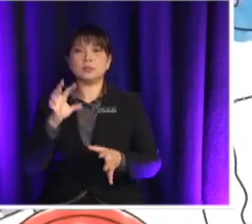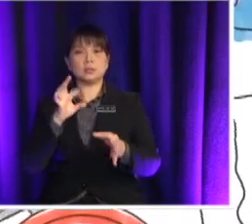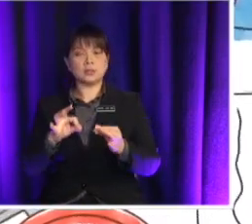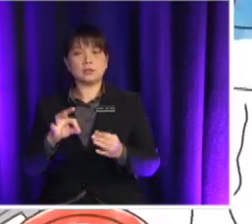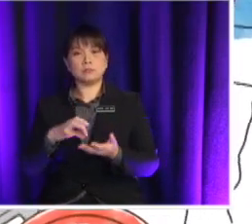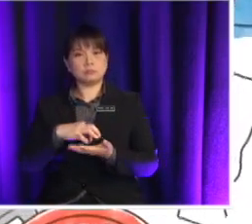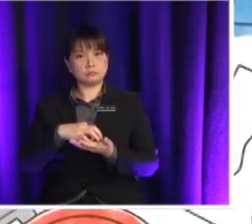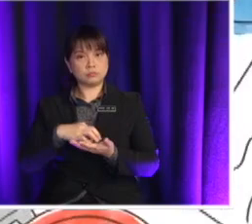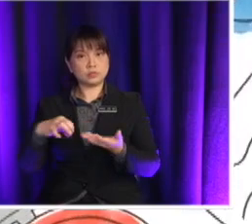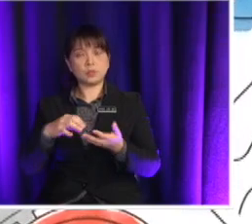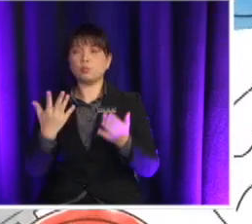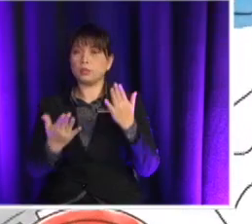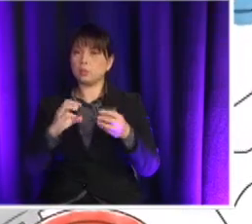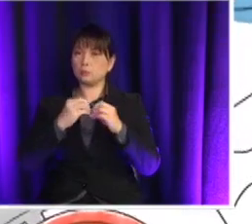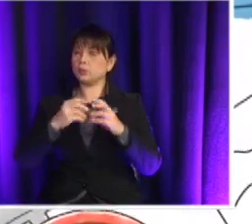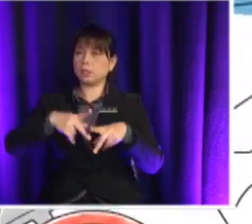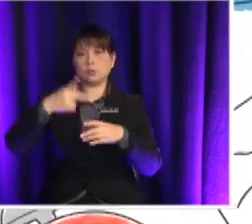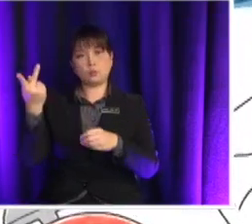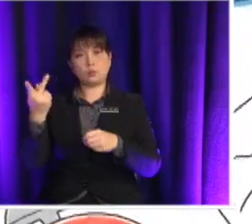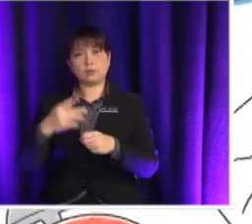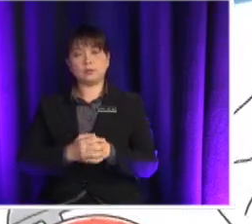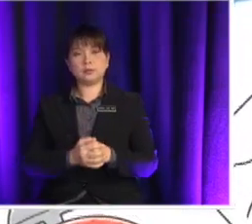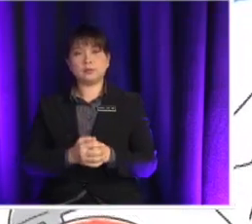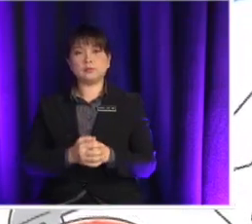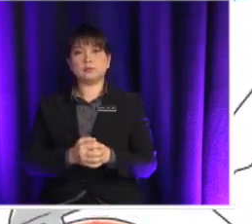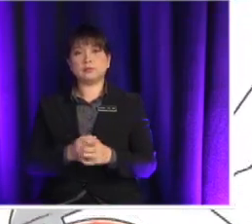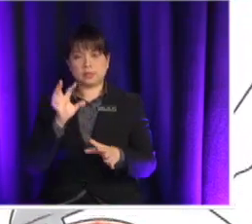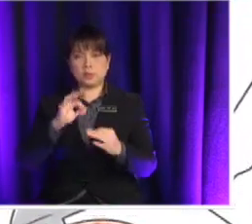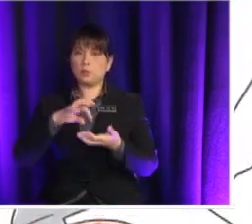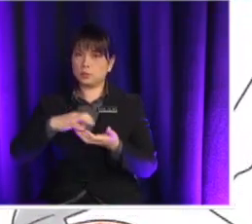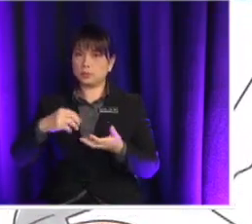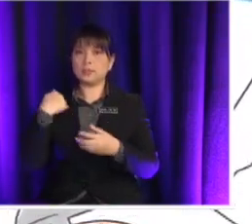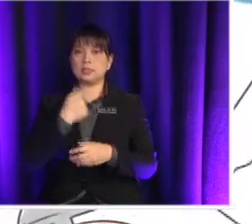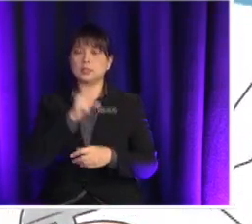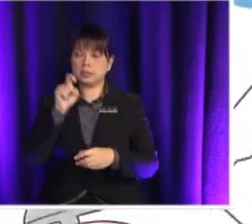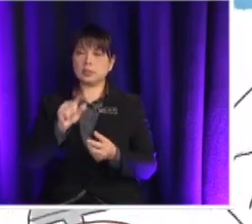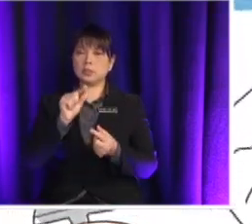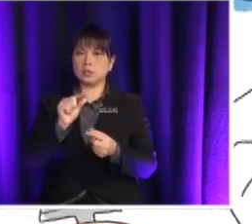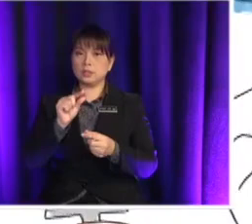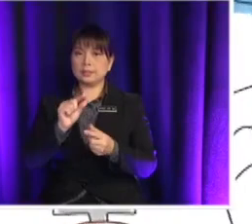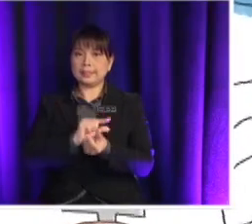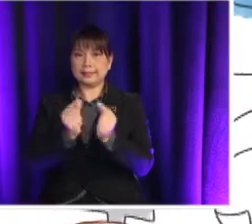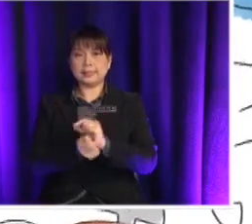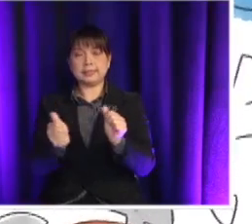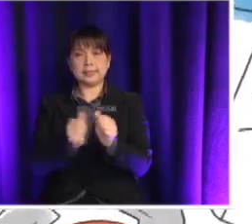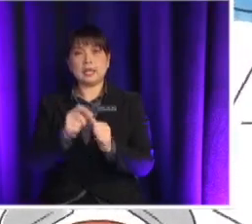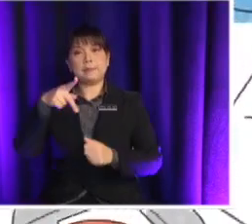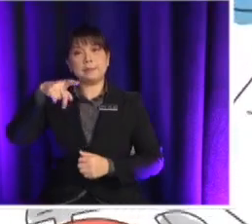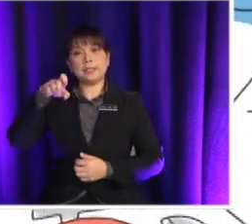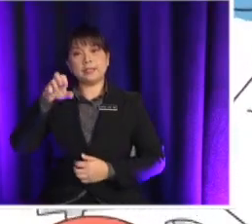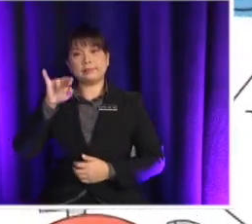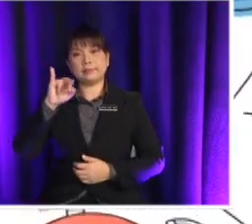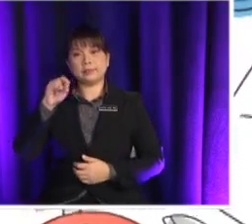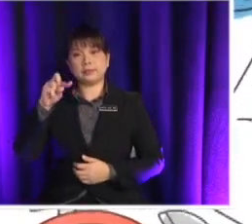Maksudnya kita bolehlah kita ambil perintang yang lain supaya kita tidak jadi masalah pada dengan kita litar kita tadi. Okey, cikgu. Okey.